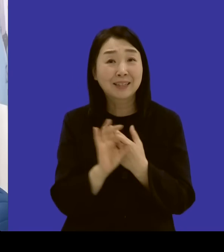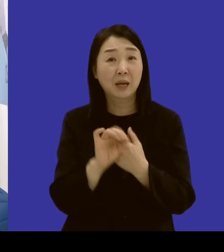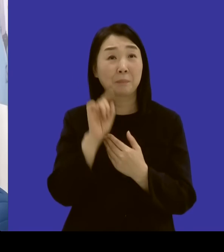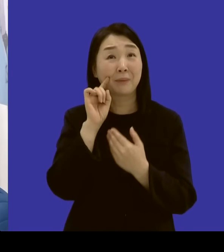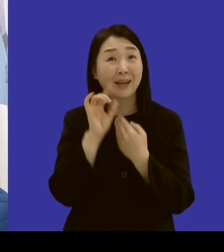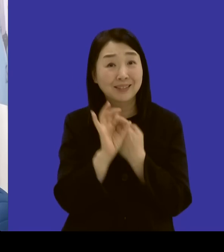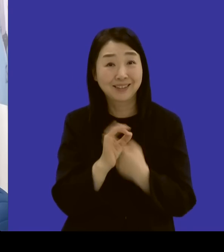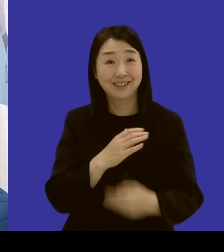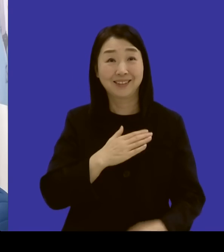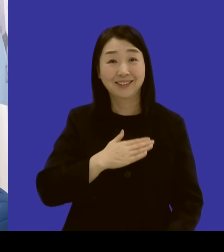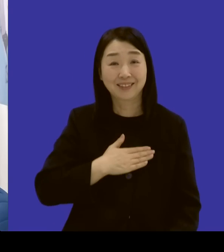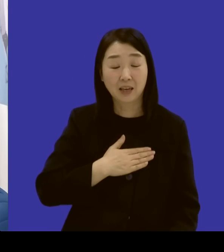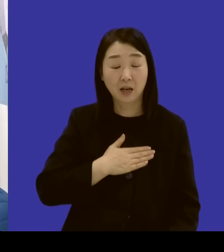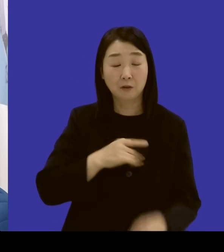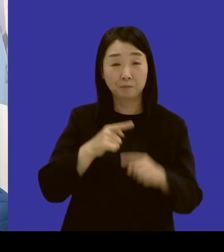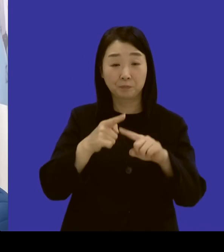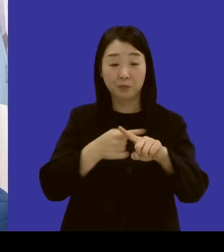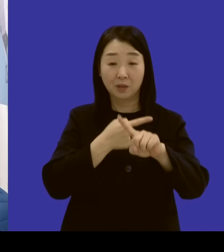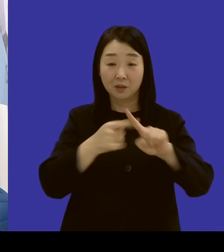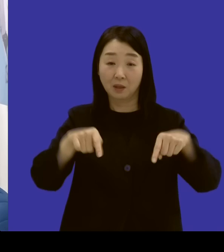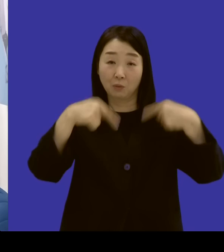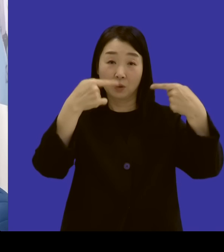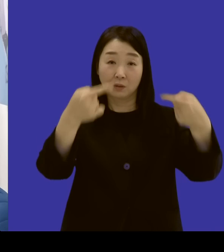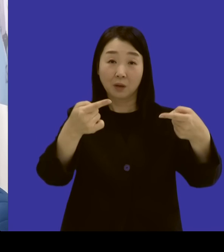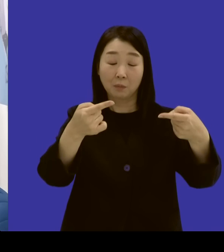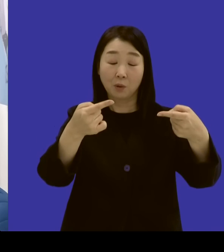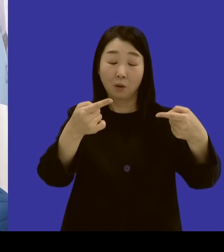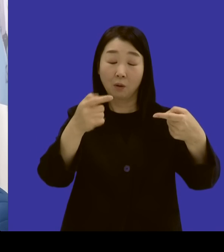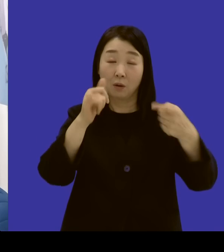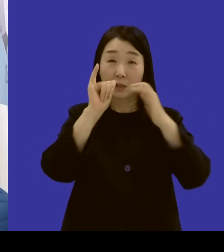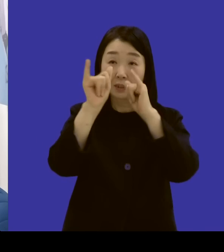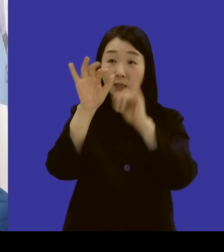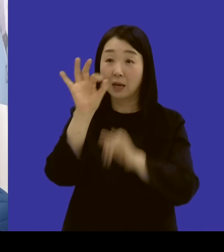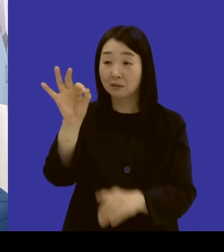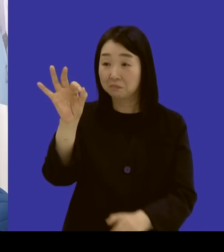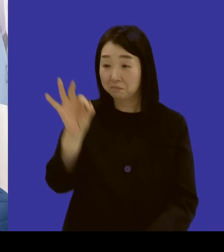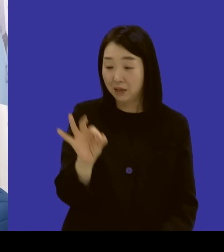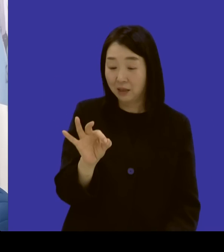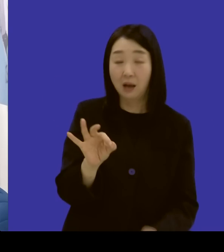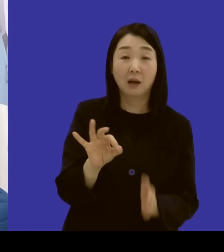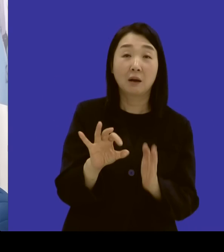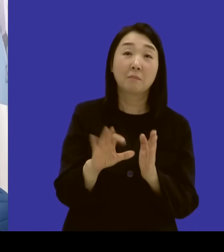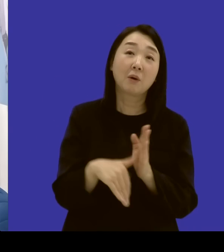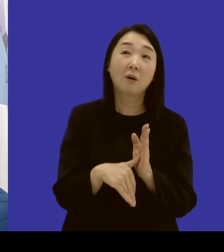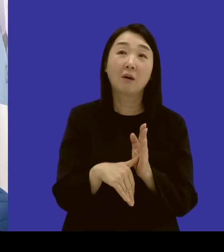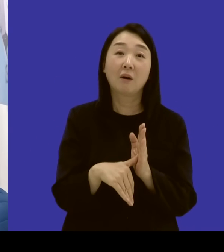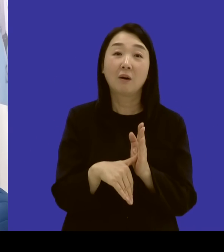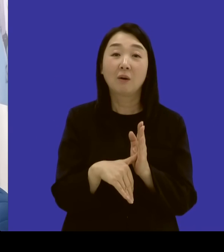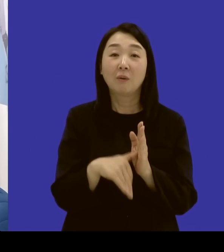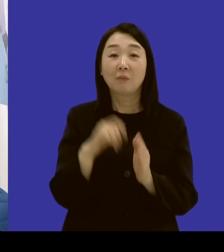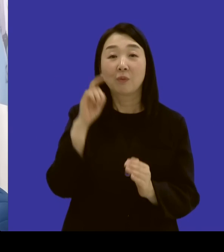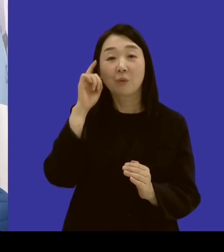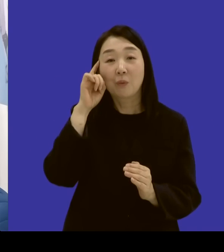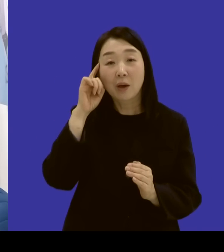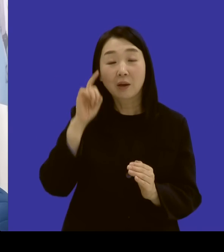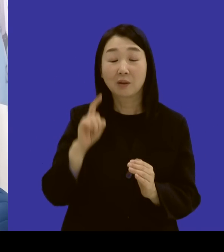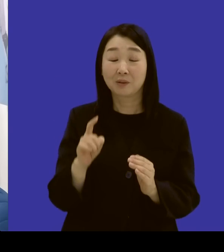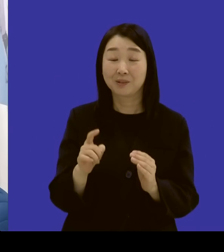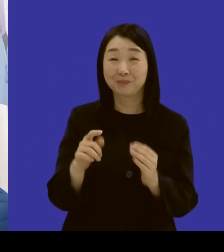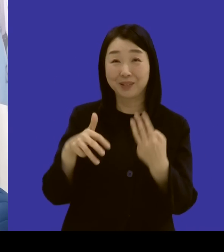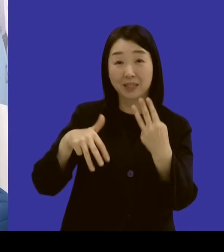만약에 제가 이 콩쿠르를 나가서 어떤 상금이라도 받게 된다면 그리고 3차까지 그러니까 그